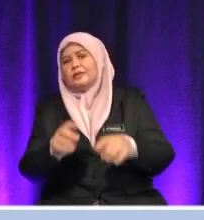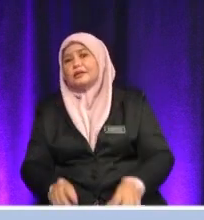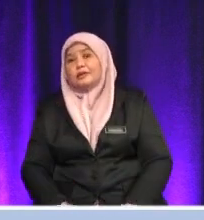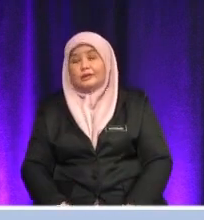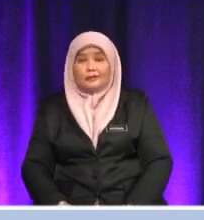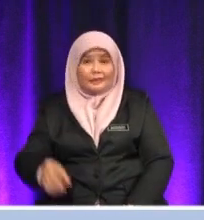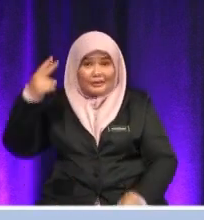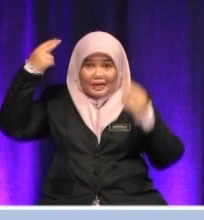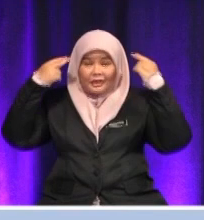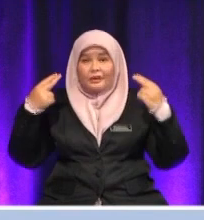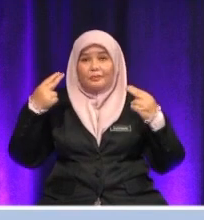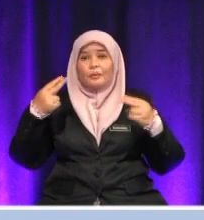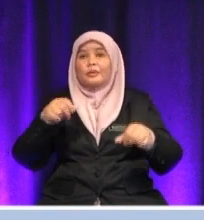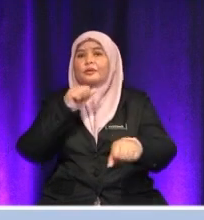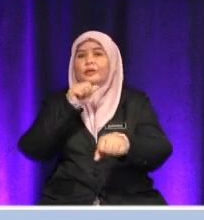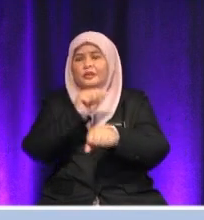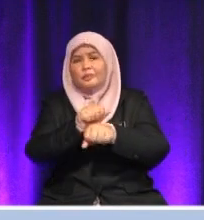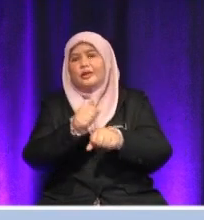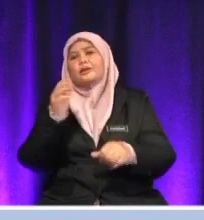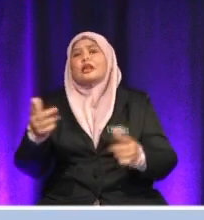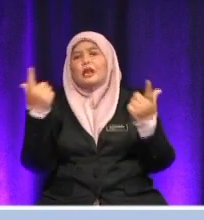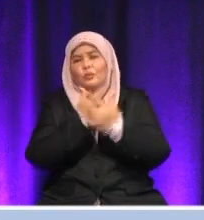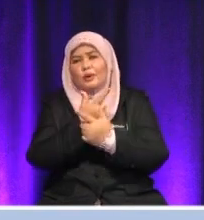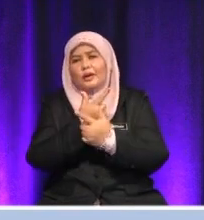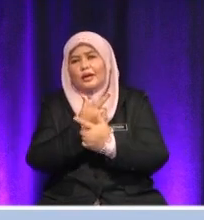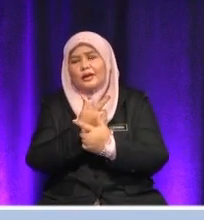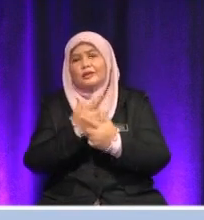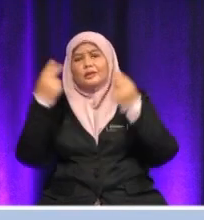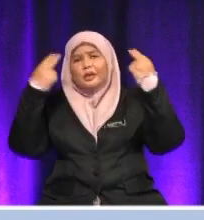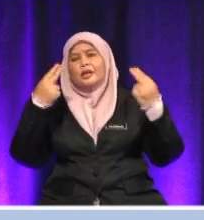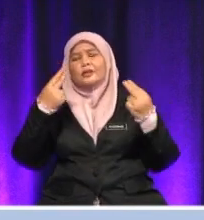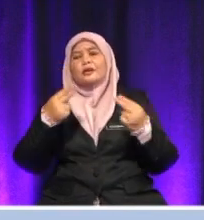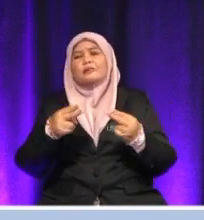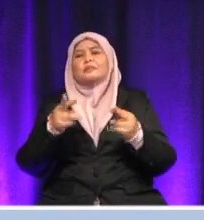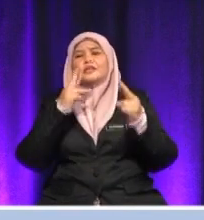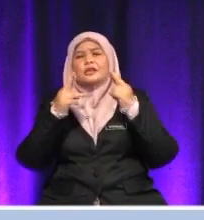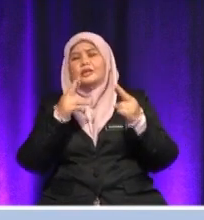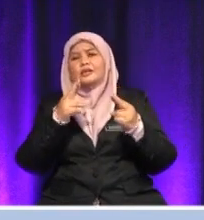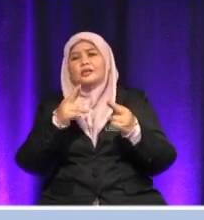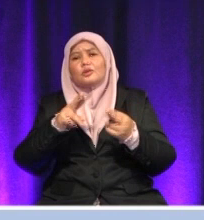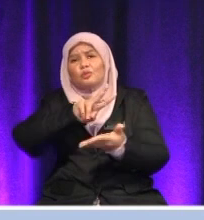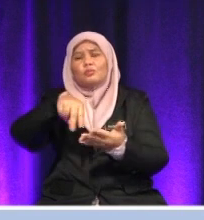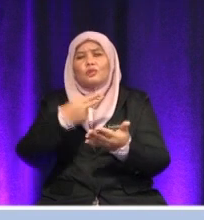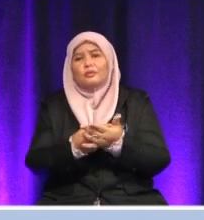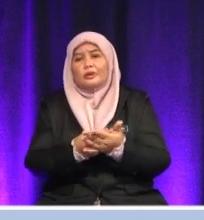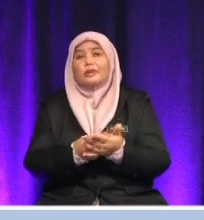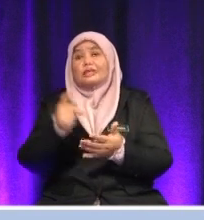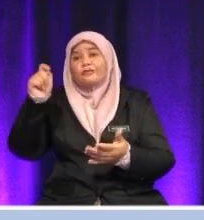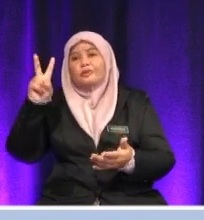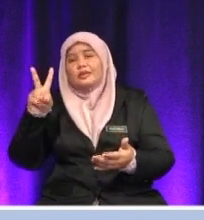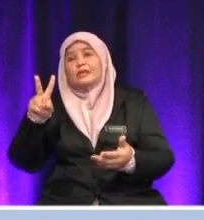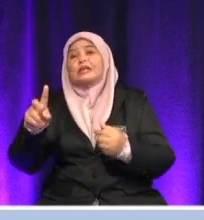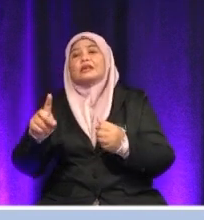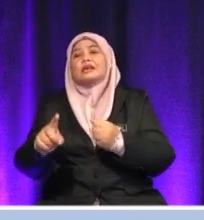Hakim akan memberikan ancaman atau pemulauan. Hakim akan mengisytiharkan dekat umum, dekat mana-mana surat khabar atau dekat televisyen.